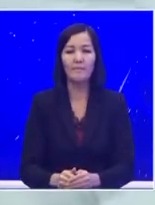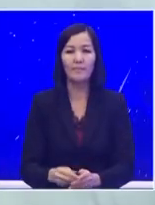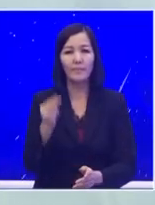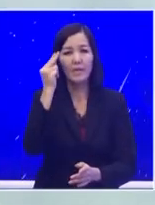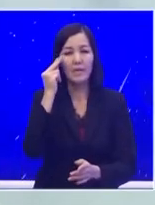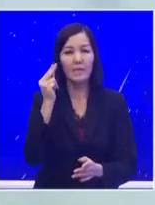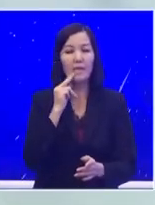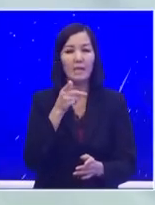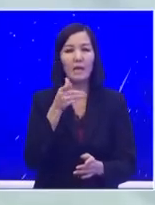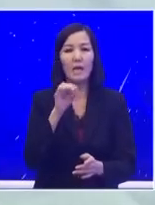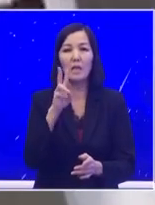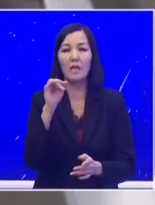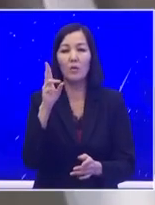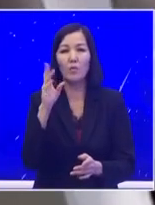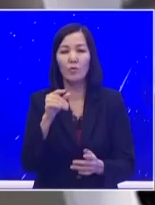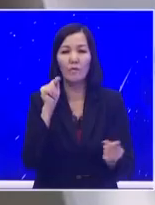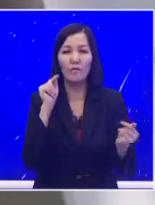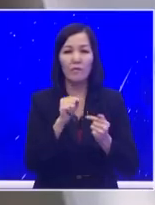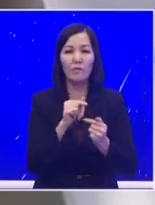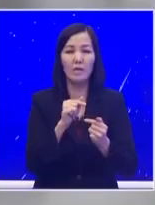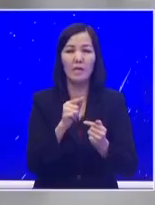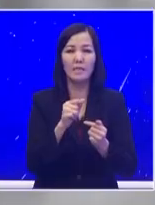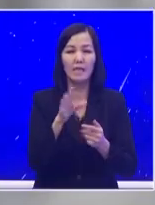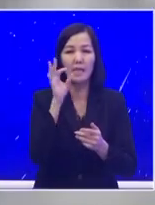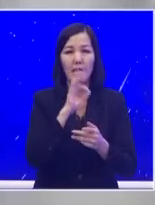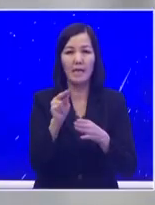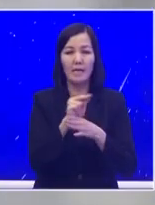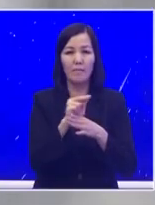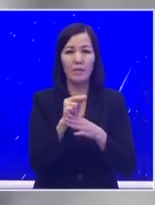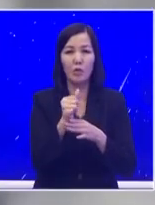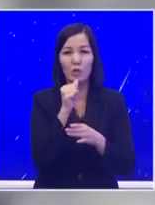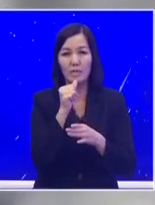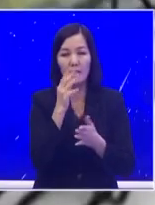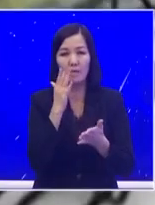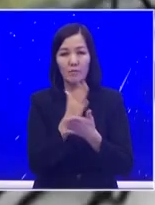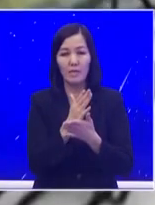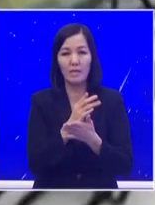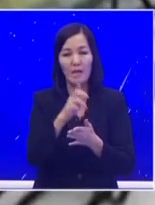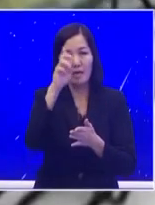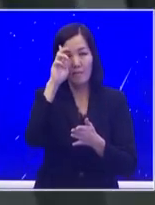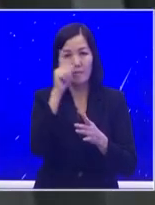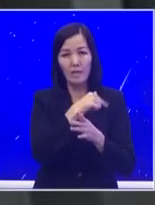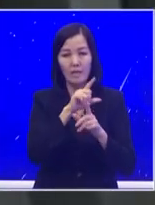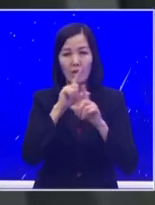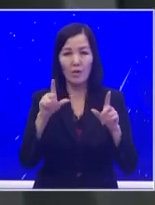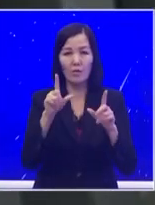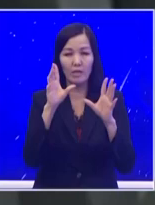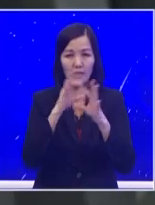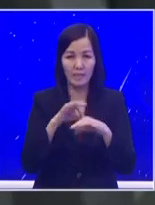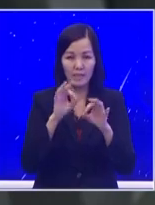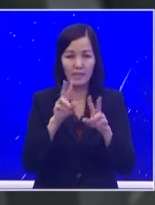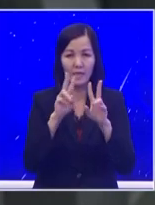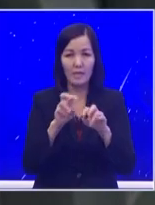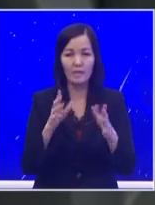Қытайдың Гонконг аймағында коронавирусқа қарсы дәрі сыналып жатыр. Тәжбелік препарат мемлекеттік ауруханада клиникалық тексерістен